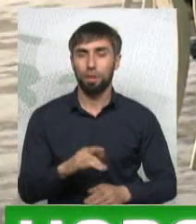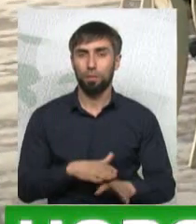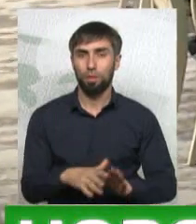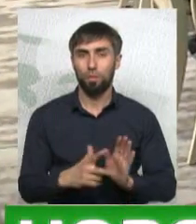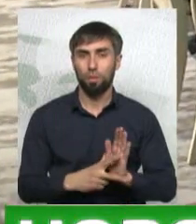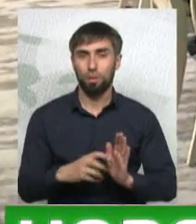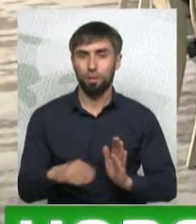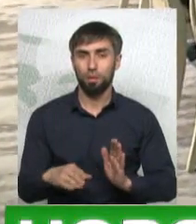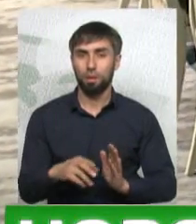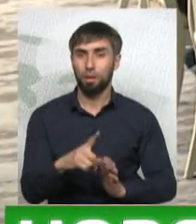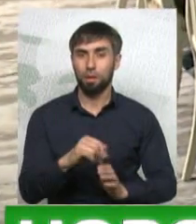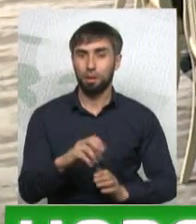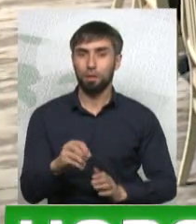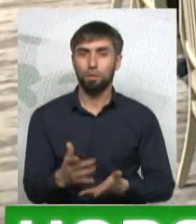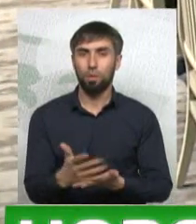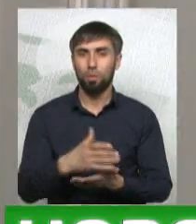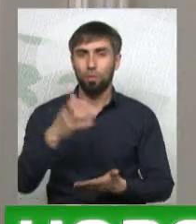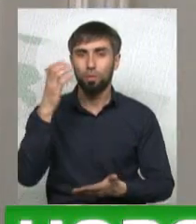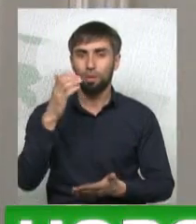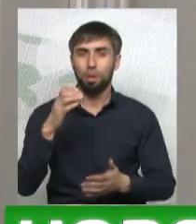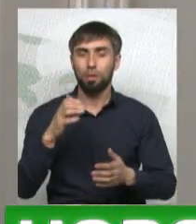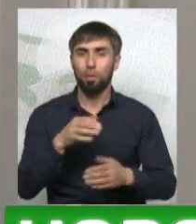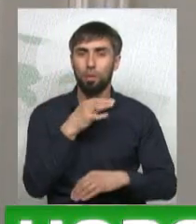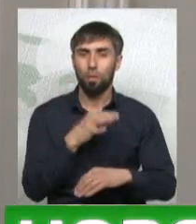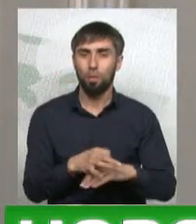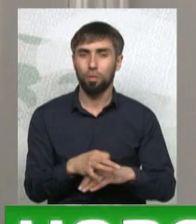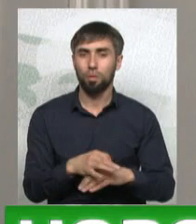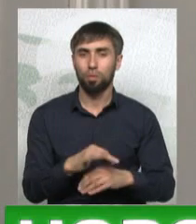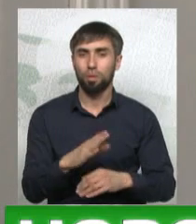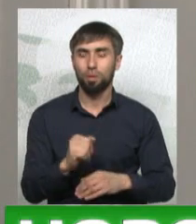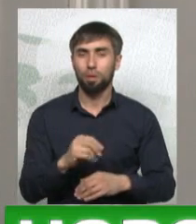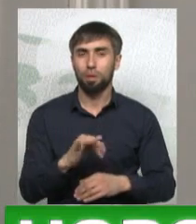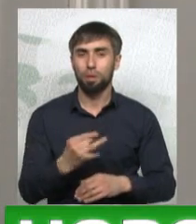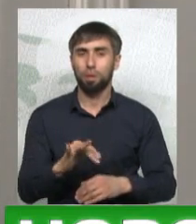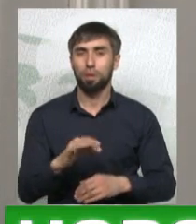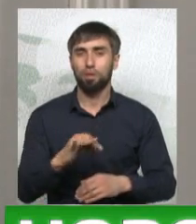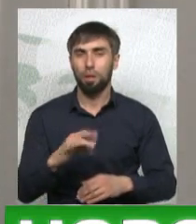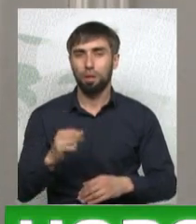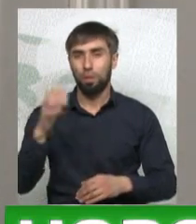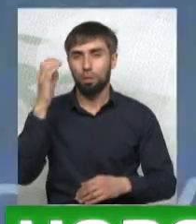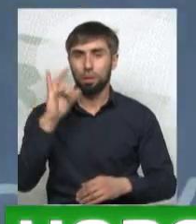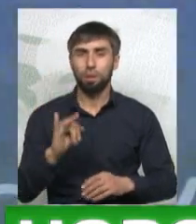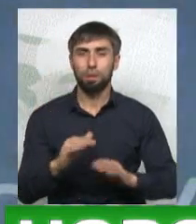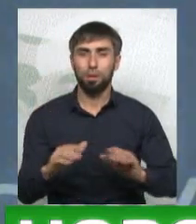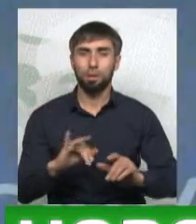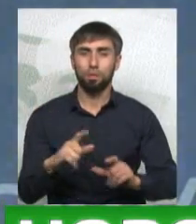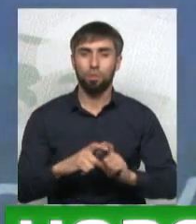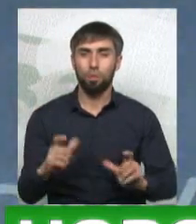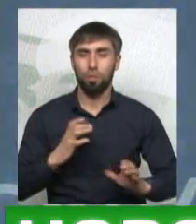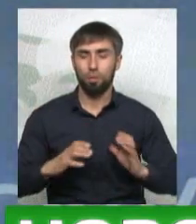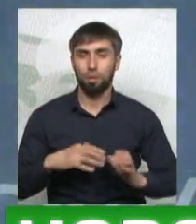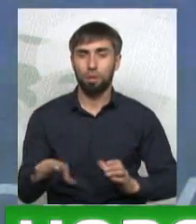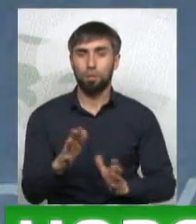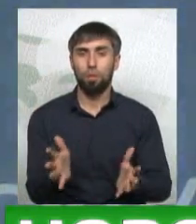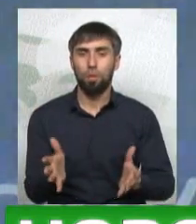В зале библиотеки собрались ученые, представители творческой интеллигенции, сферы образования, школьники и студенты. Всех этих людей